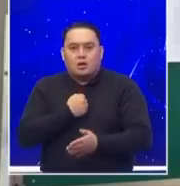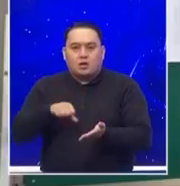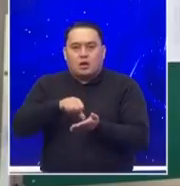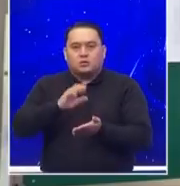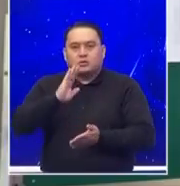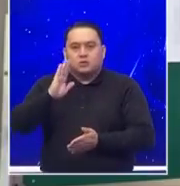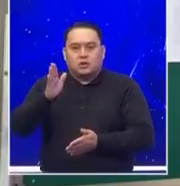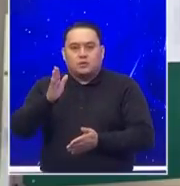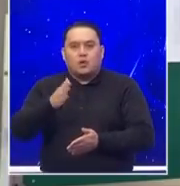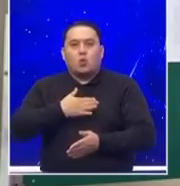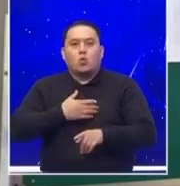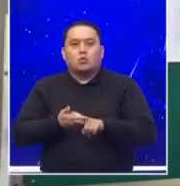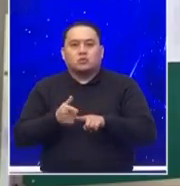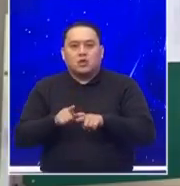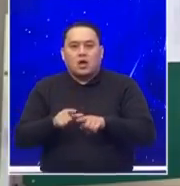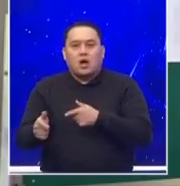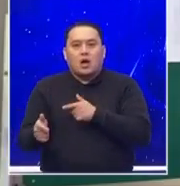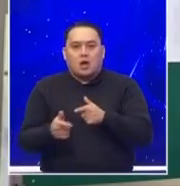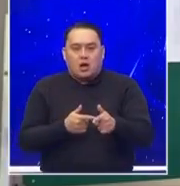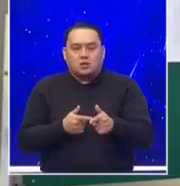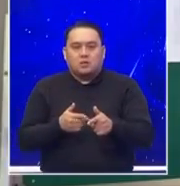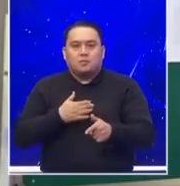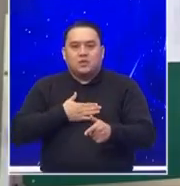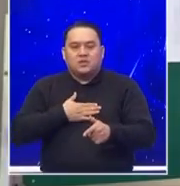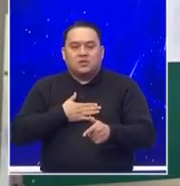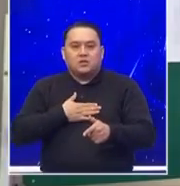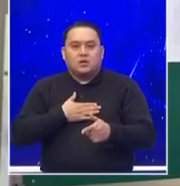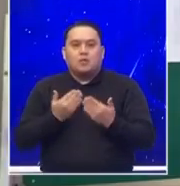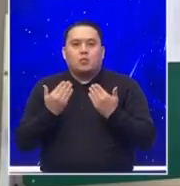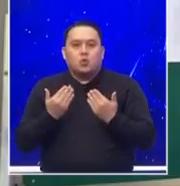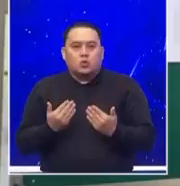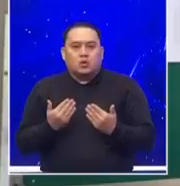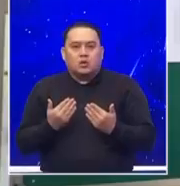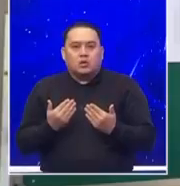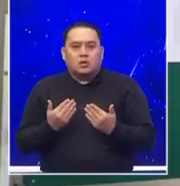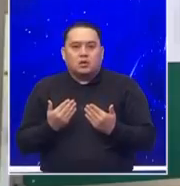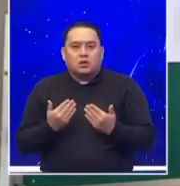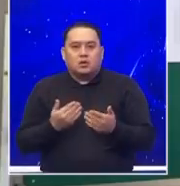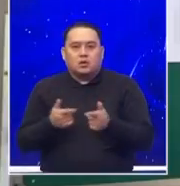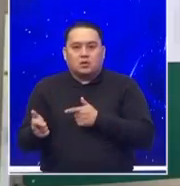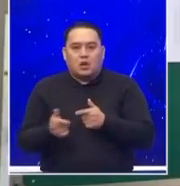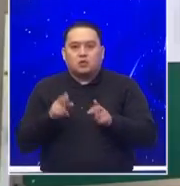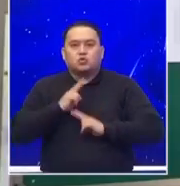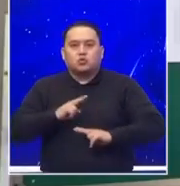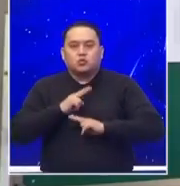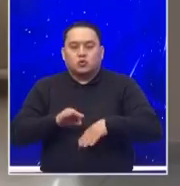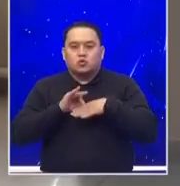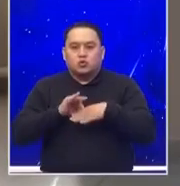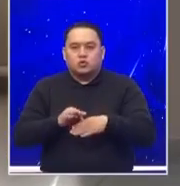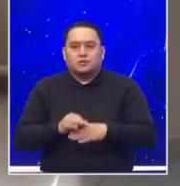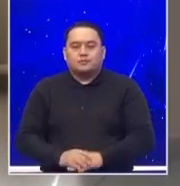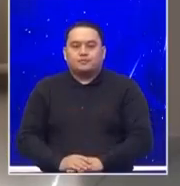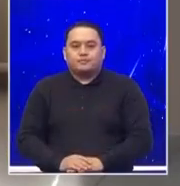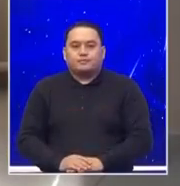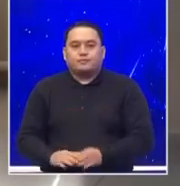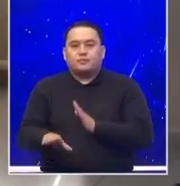қатысады. Және де осы әскери қызметкерлермен бүгін біз жаңағы дайындық жұмыстарын жүргіздік.